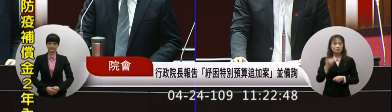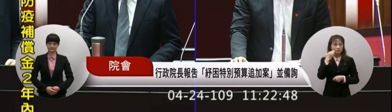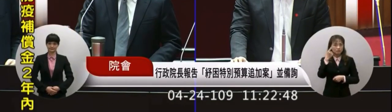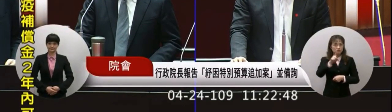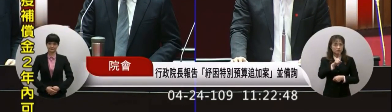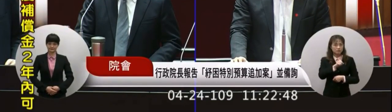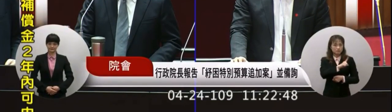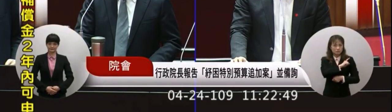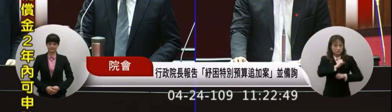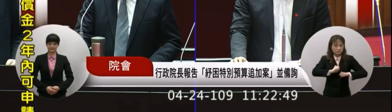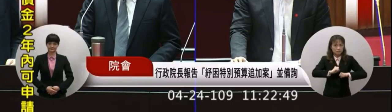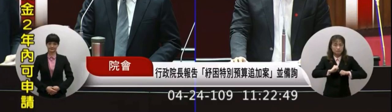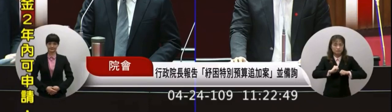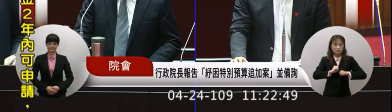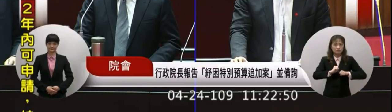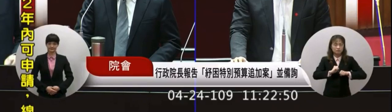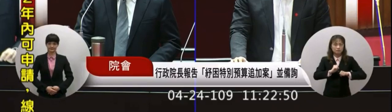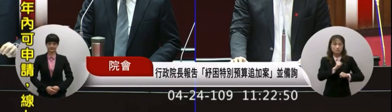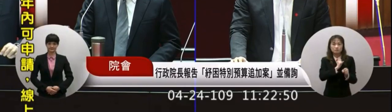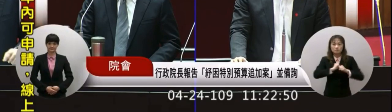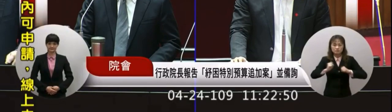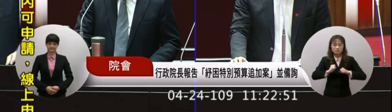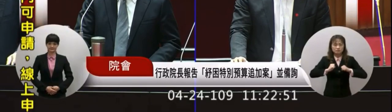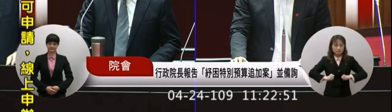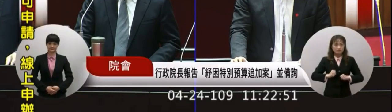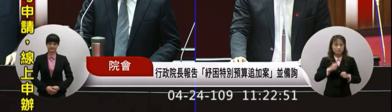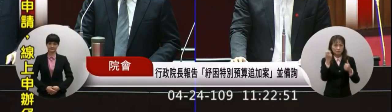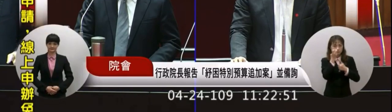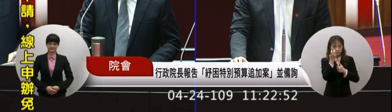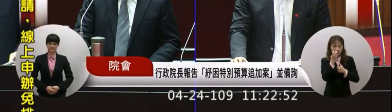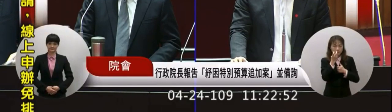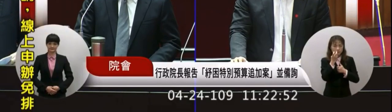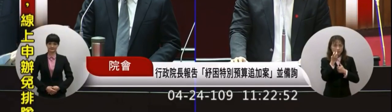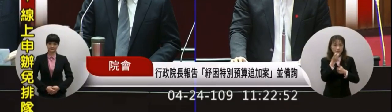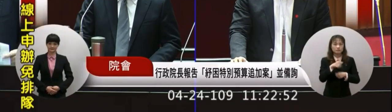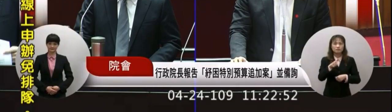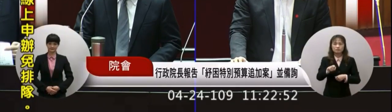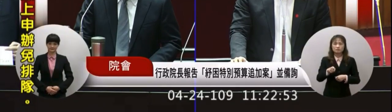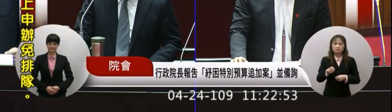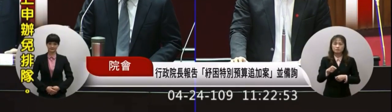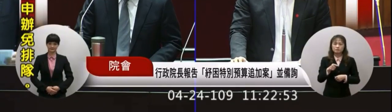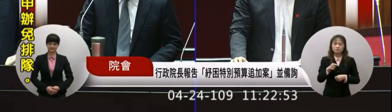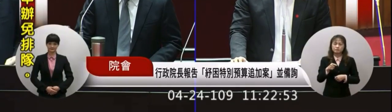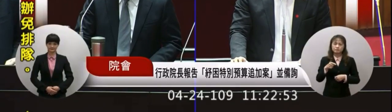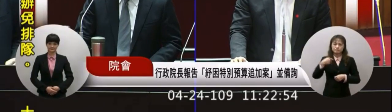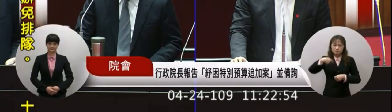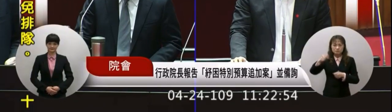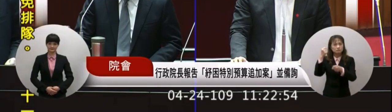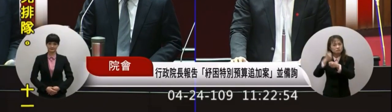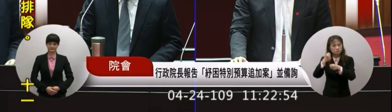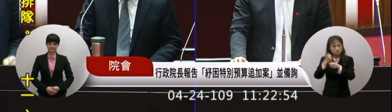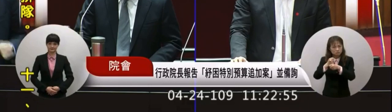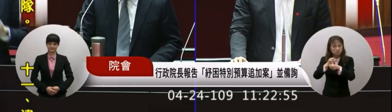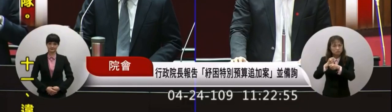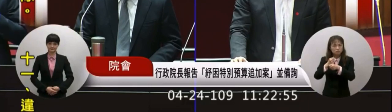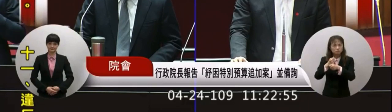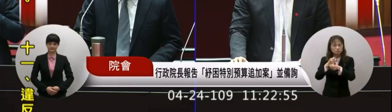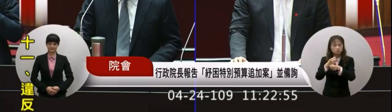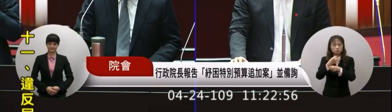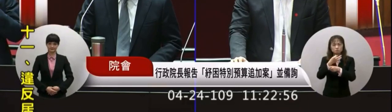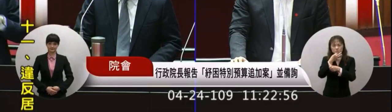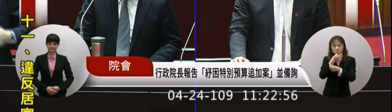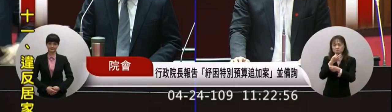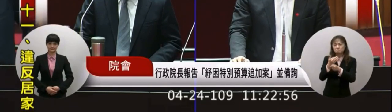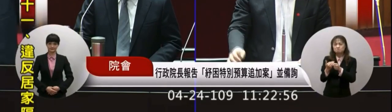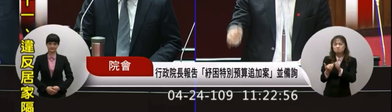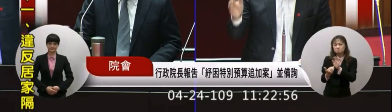主管健康管理的这个可能性的时阵吼，请你尽量卖去上班，暂勿上班。结果呢，这